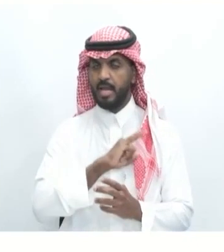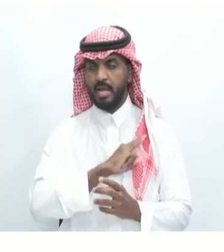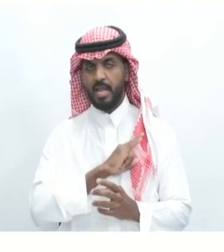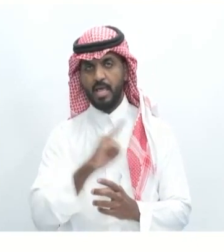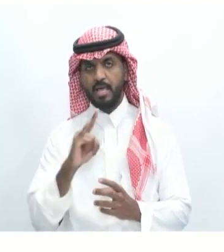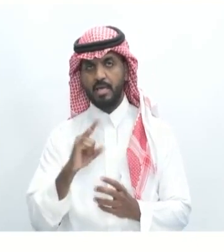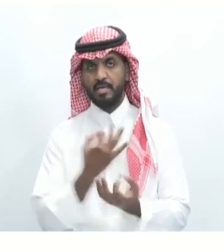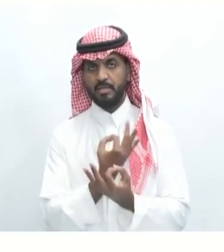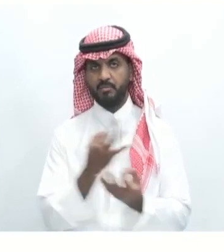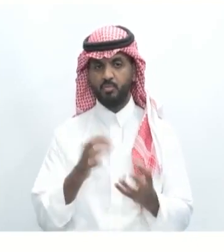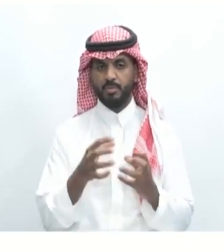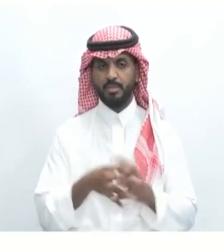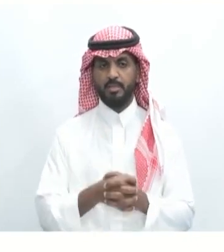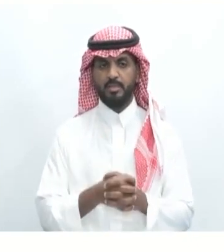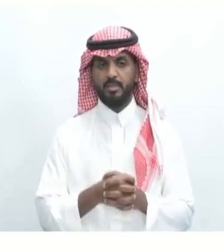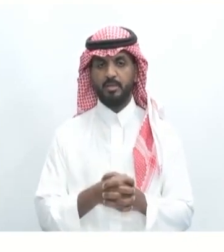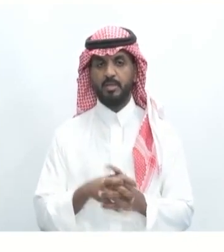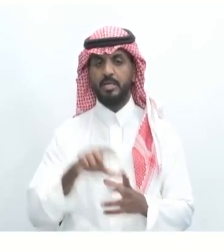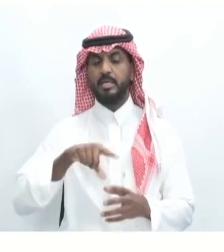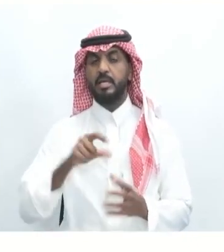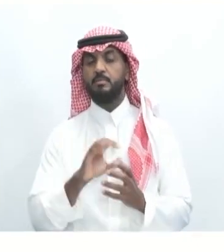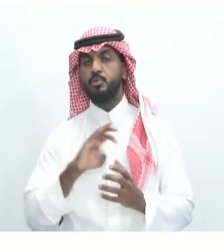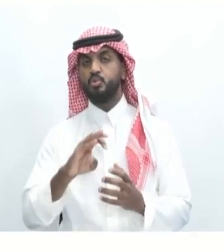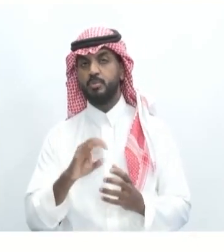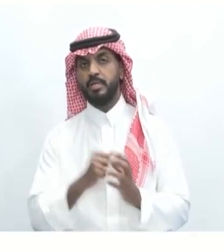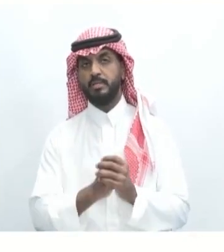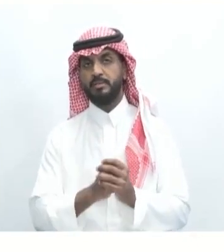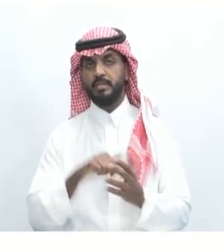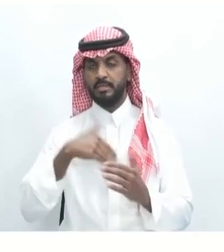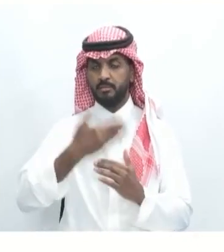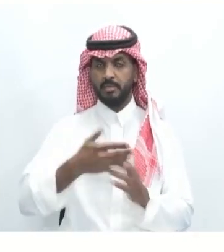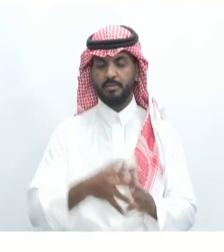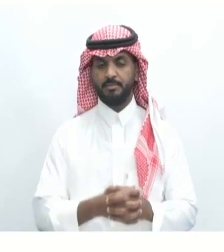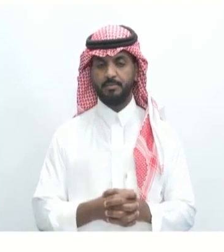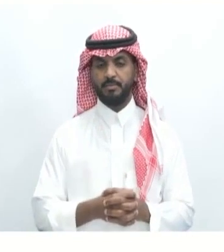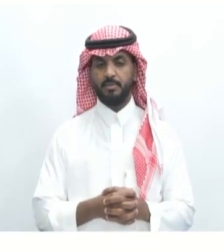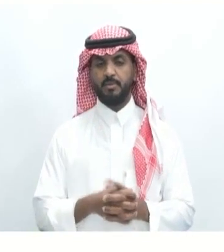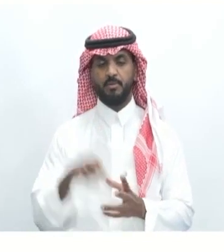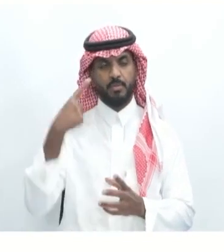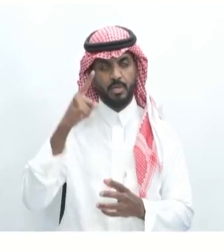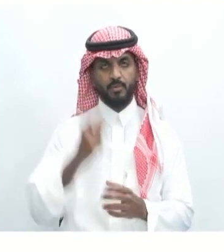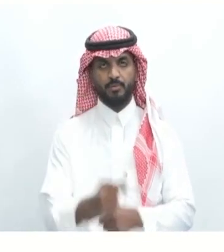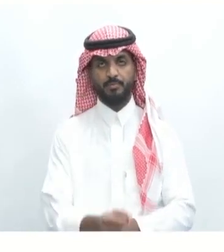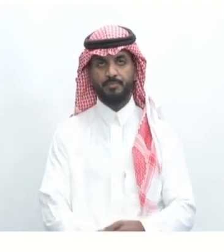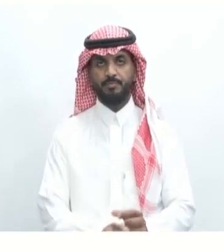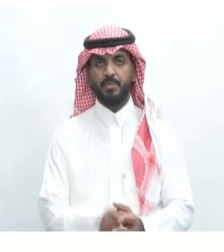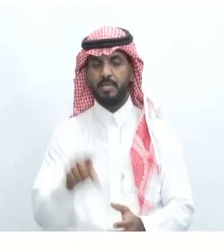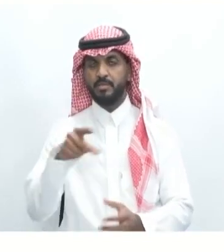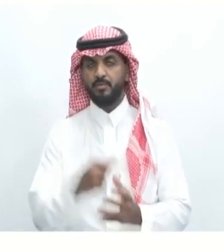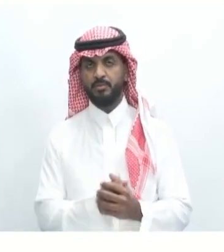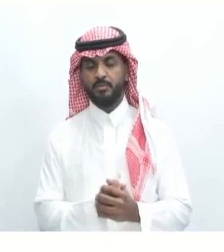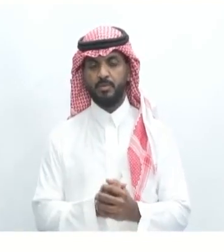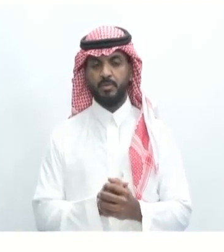او لا يتم معناها الا بجمله تاتي بعدها ما رايكم احسنتم